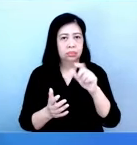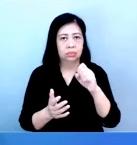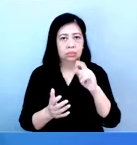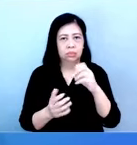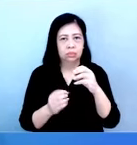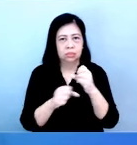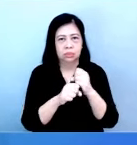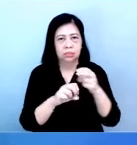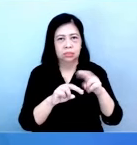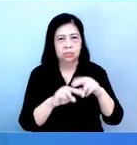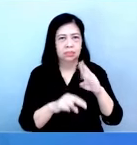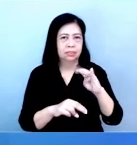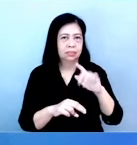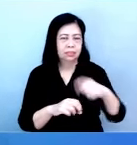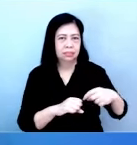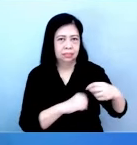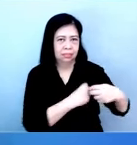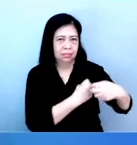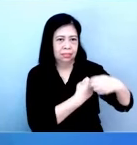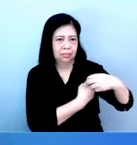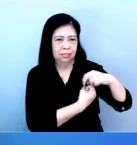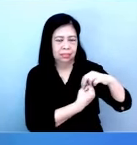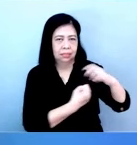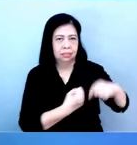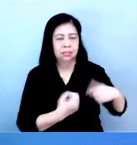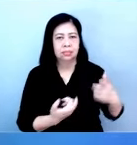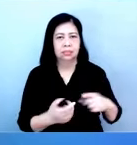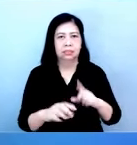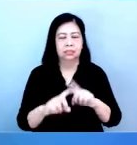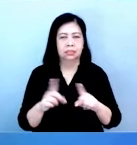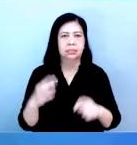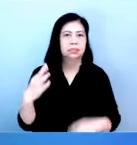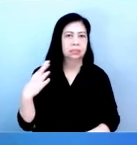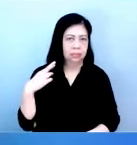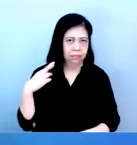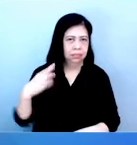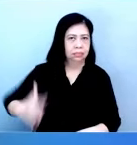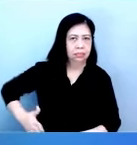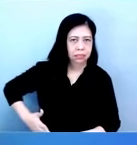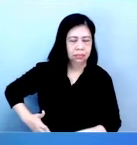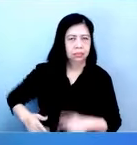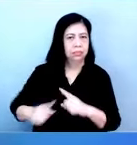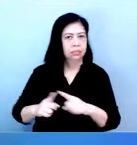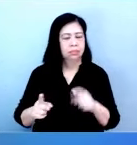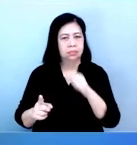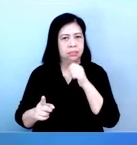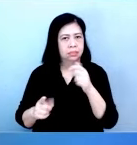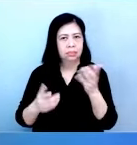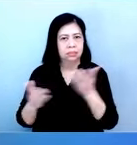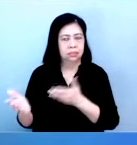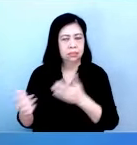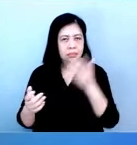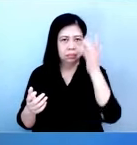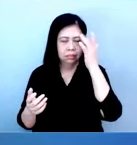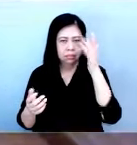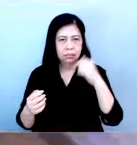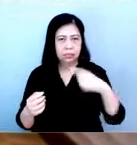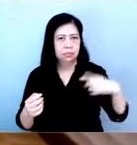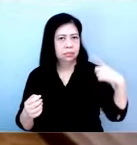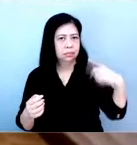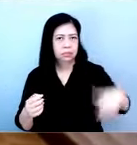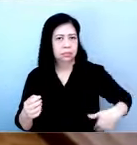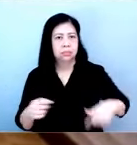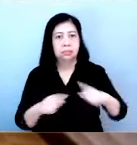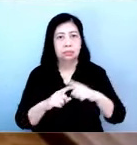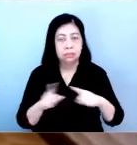ng bile sa ating gallbladder na nasa kanang bahagi ng ating katawan. Kadalasan ay hindi ito nagdudulot ng sakit sa kaliwang parte ng katawan, pero